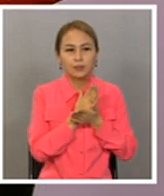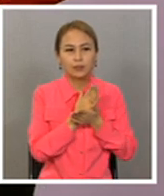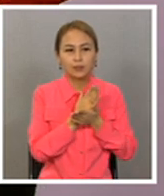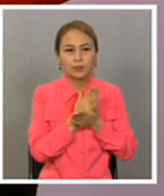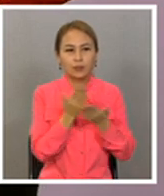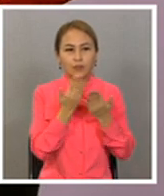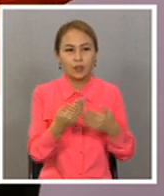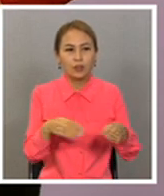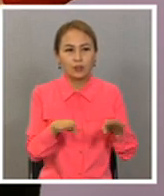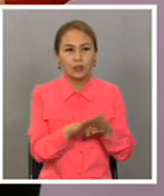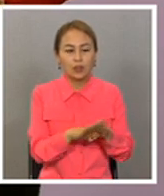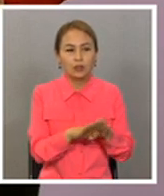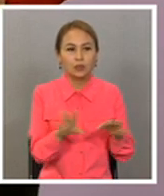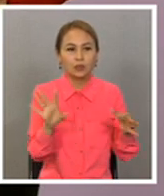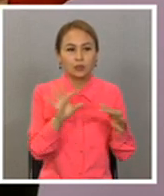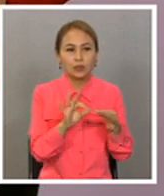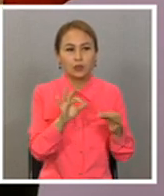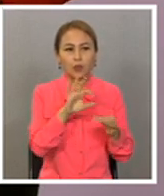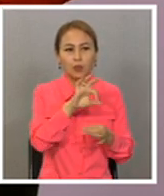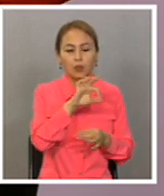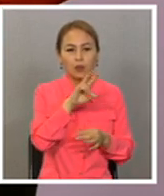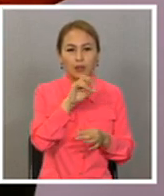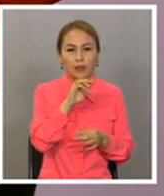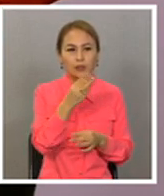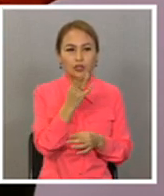Мұндағы туынды зат есім өлеңші.